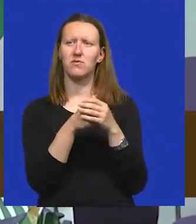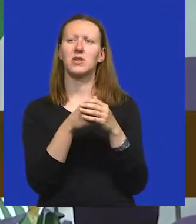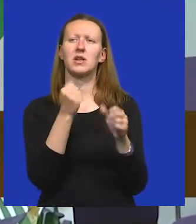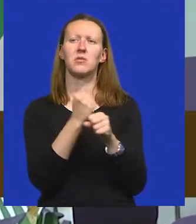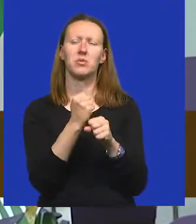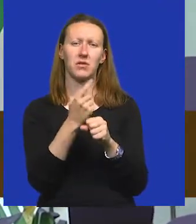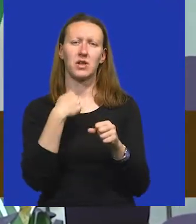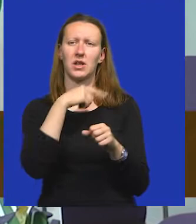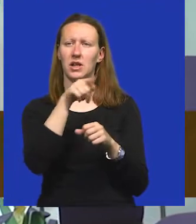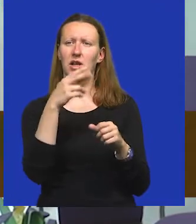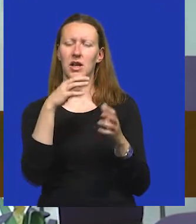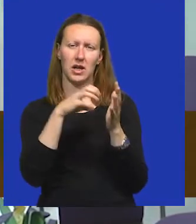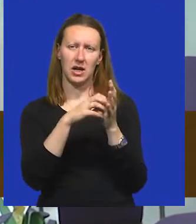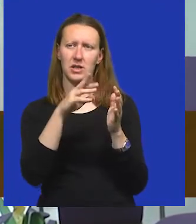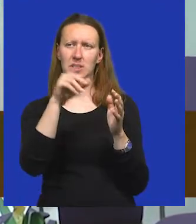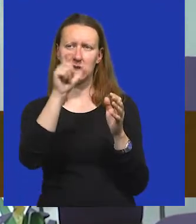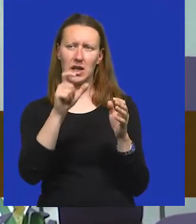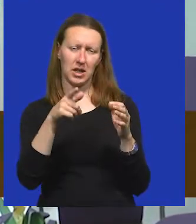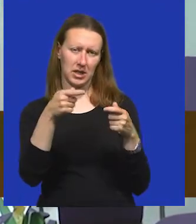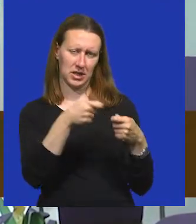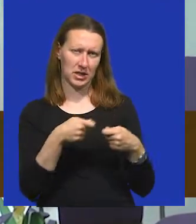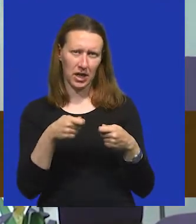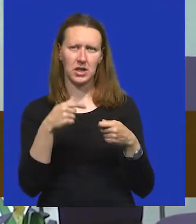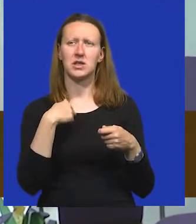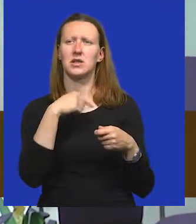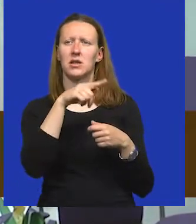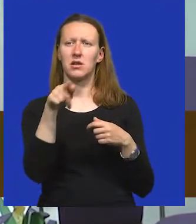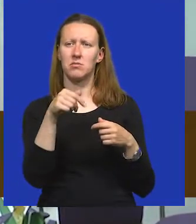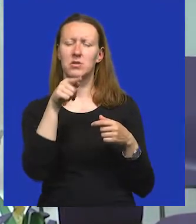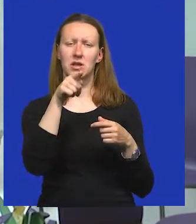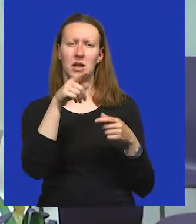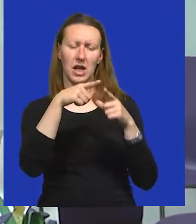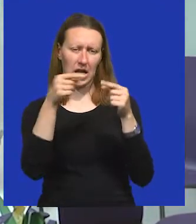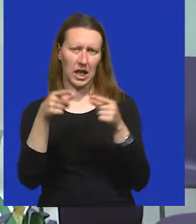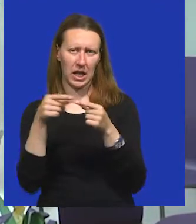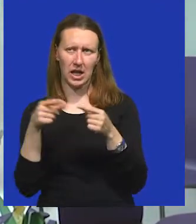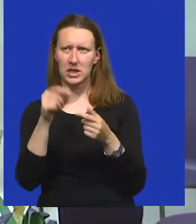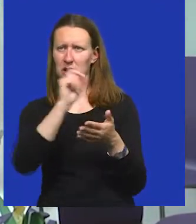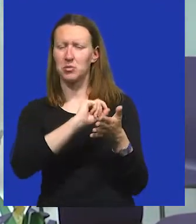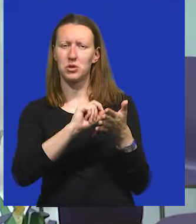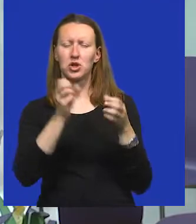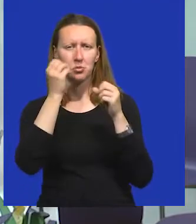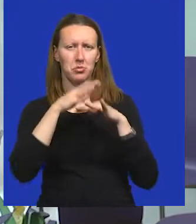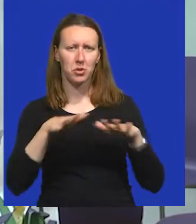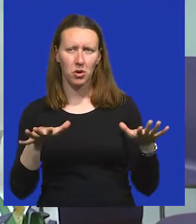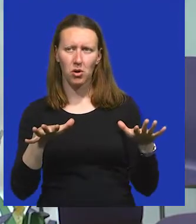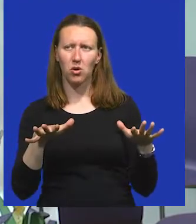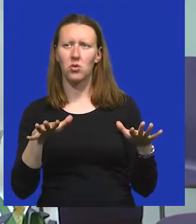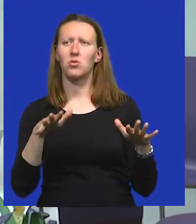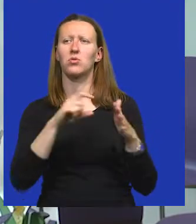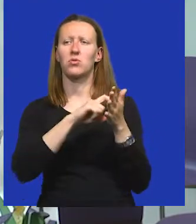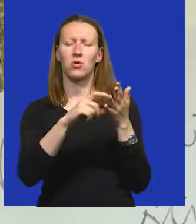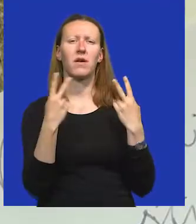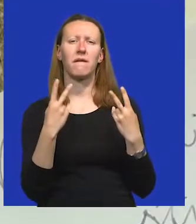stato fatto da noi della sezione italiana. Praticamente su quelle foglie scrivono dei messaggi,